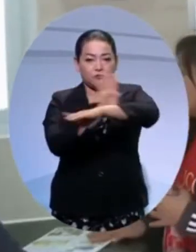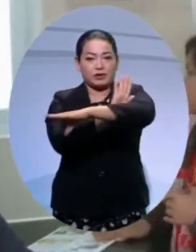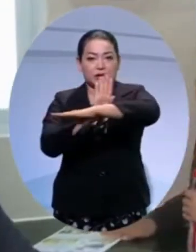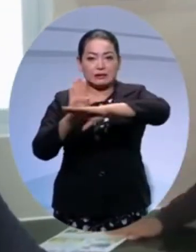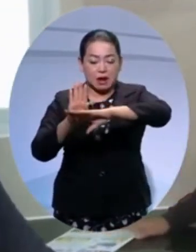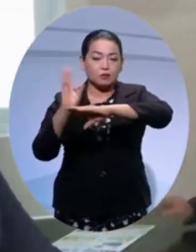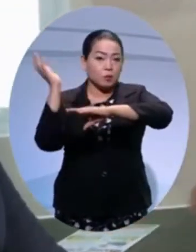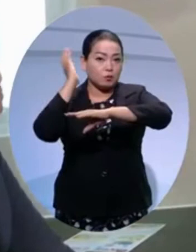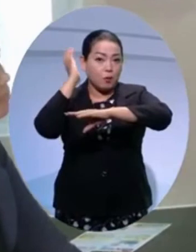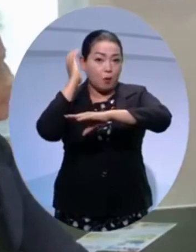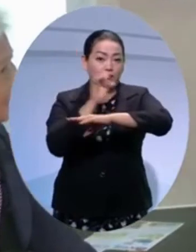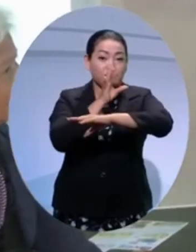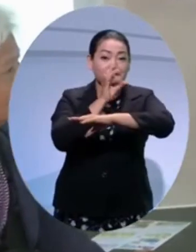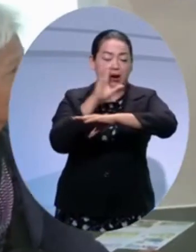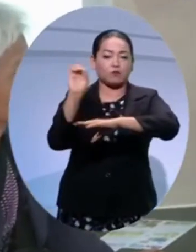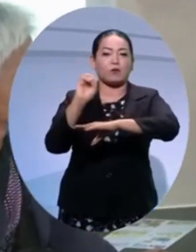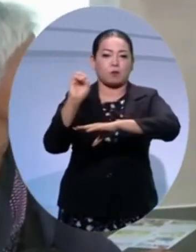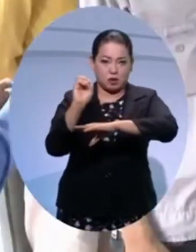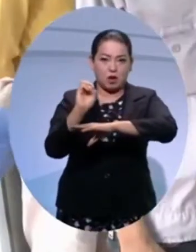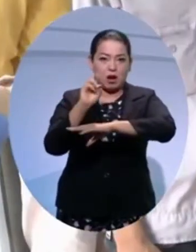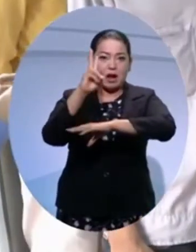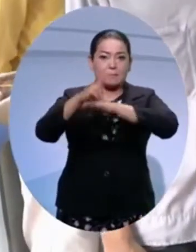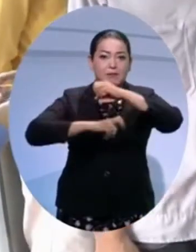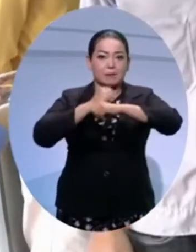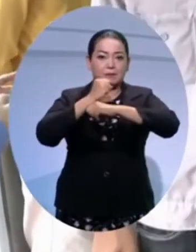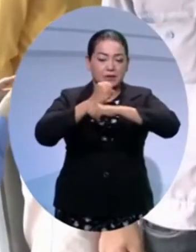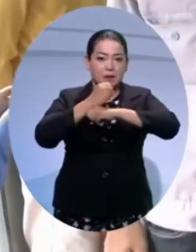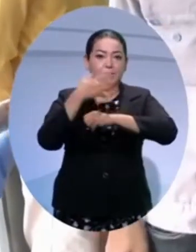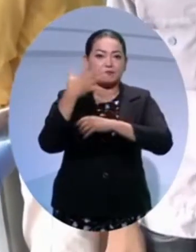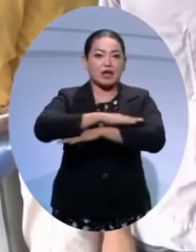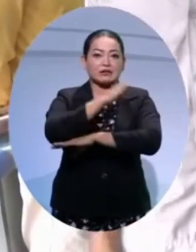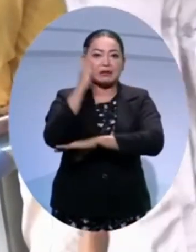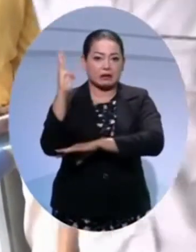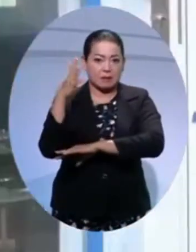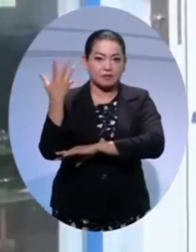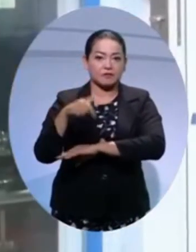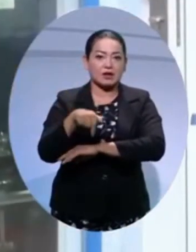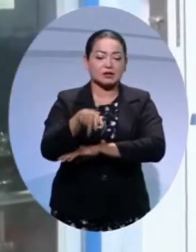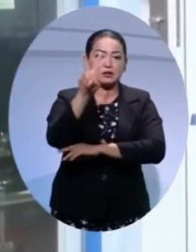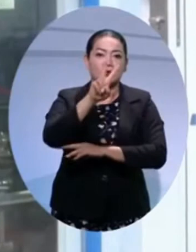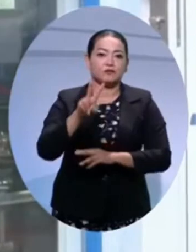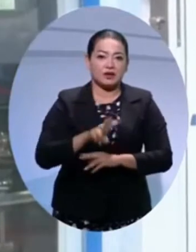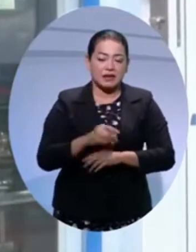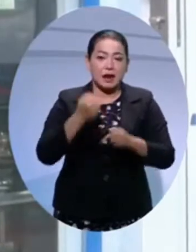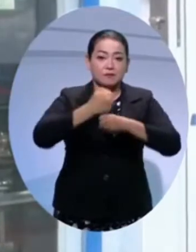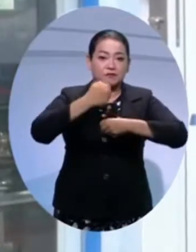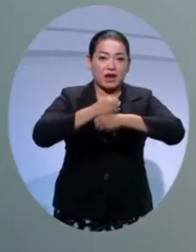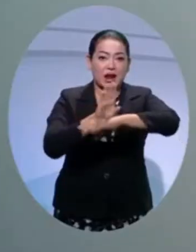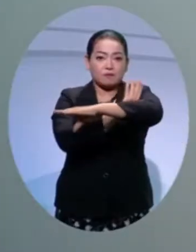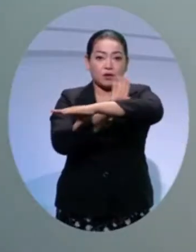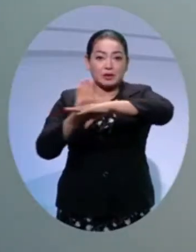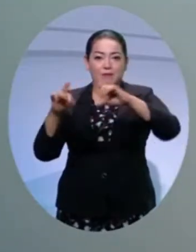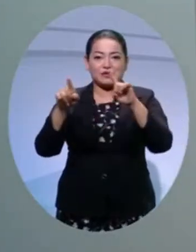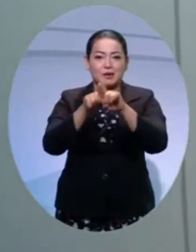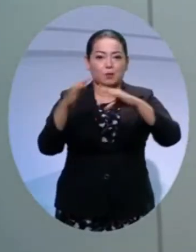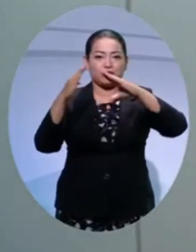tốt. Hơn 25 năm thành lập, Tân Thành được biết đến là một trong những doanh nghiệp lớn nhất Việt Nam trong lĩnh vực thiết kế và thi công container. Tất cả